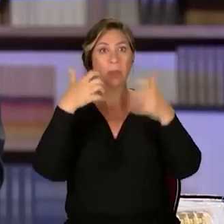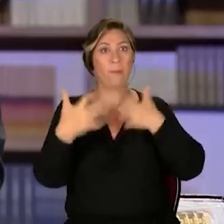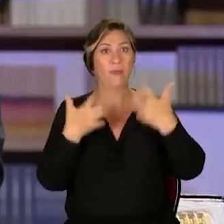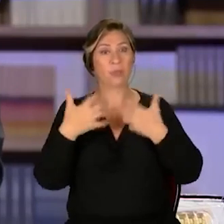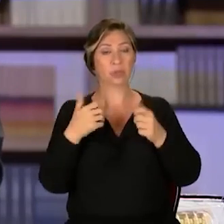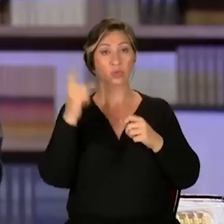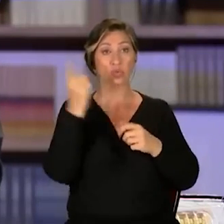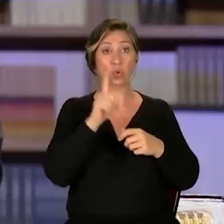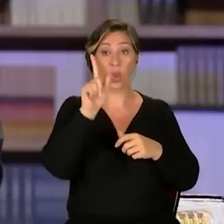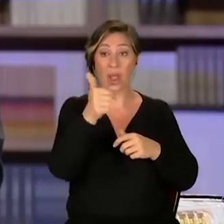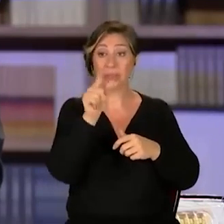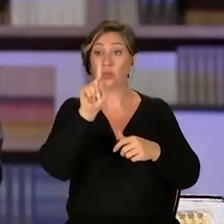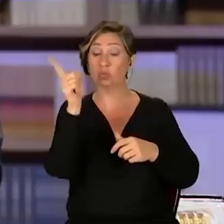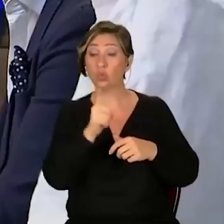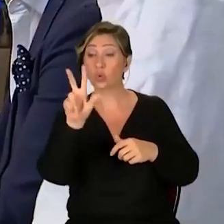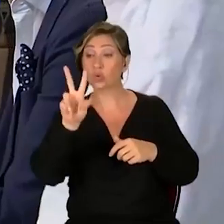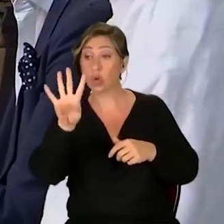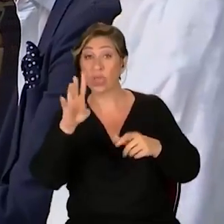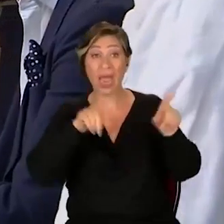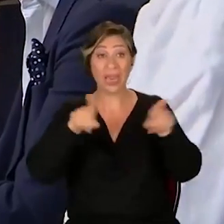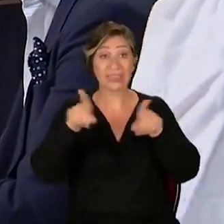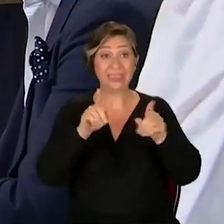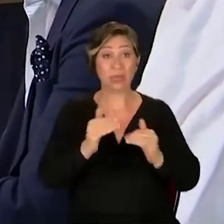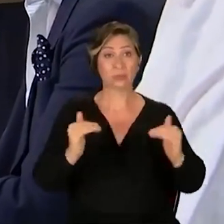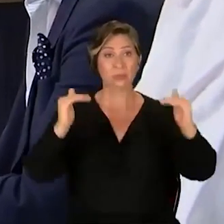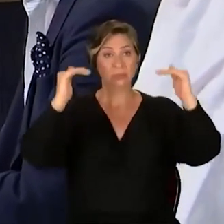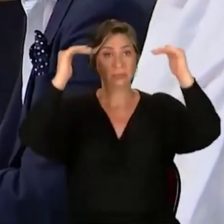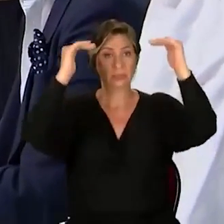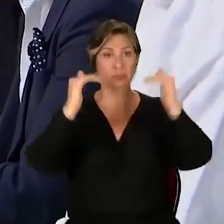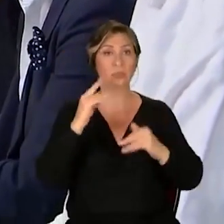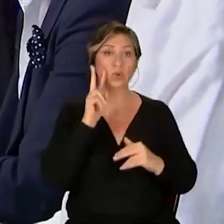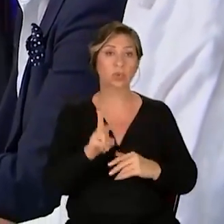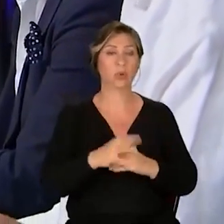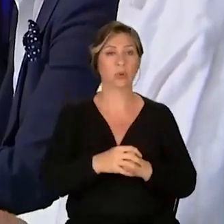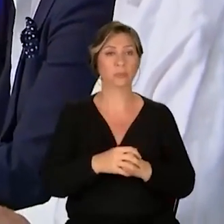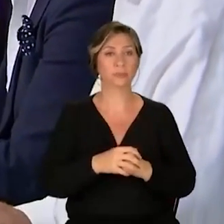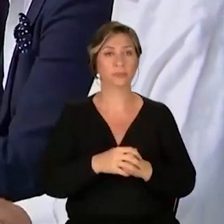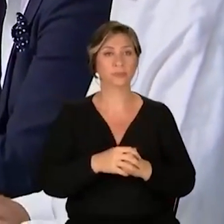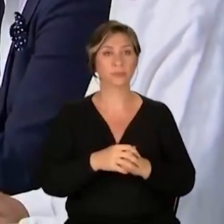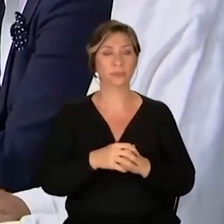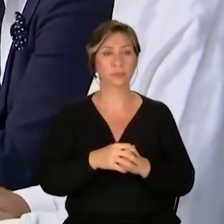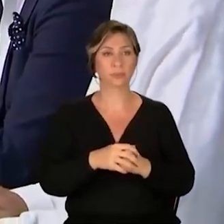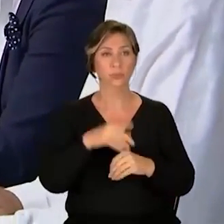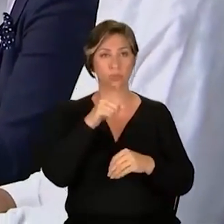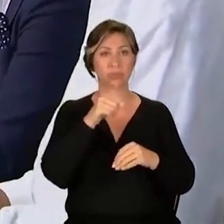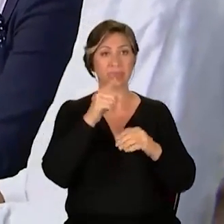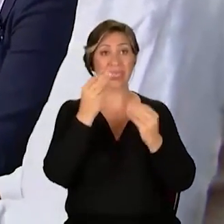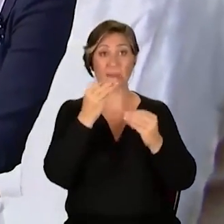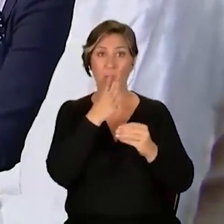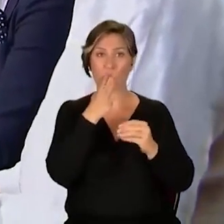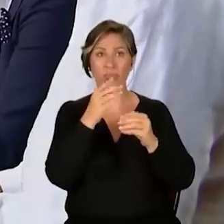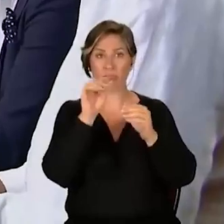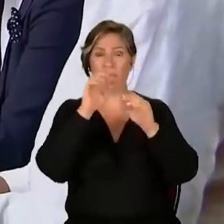performanslarını %16 ile %34 arasında değişen derecelerde arttırdığını ortaya koymuş. Yalnız burada bir şey gireceğim, o yayını iyi